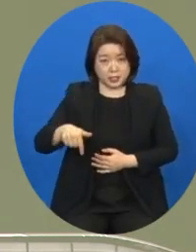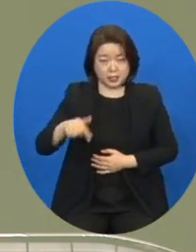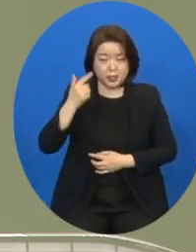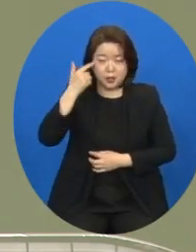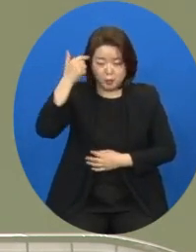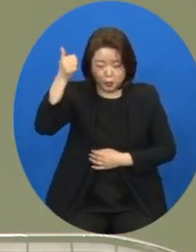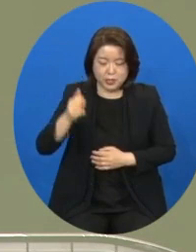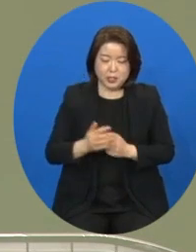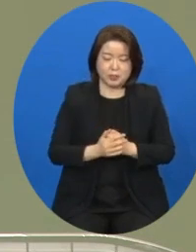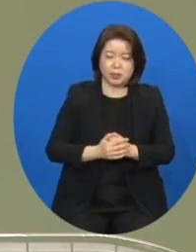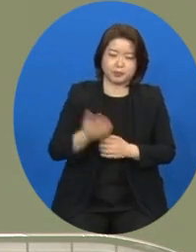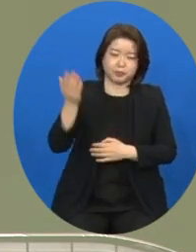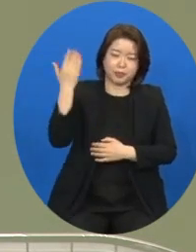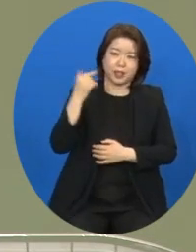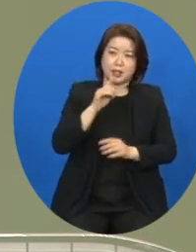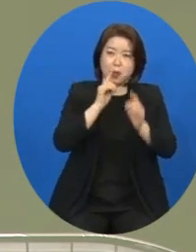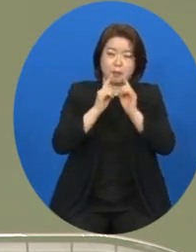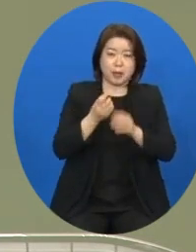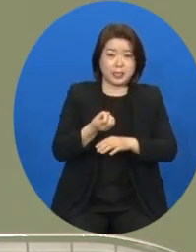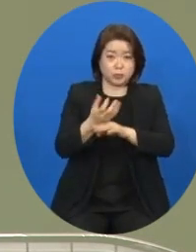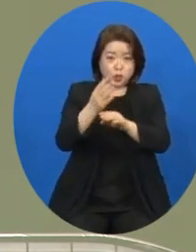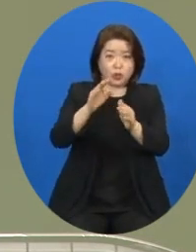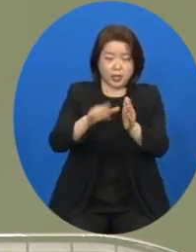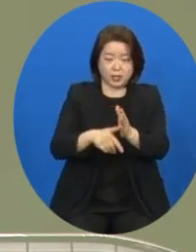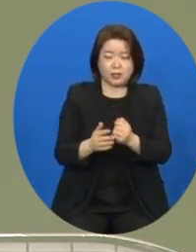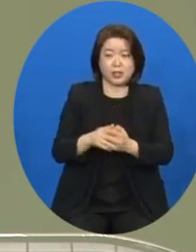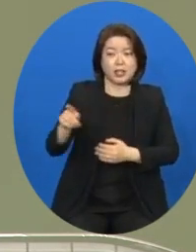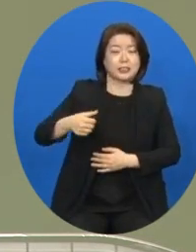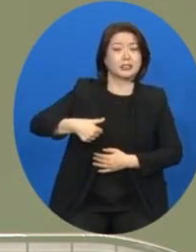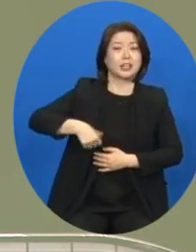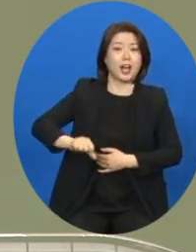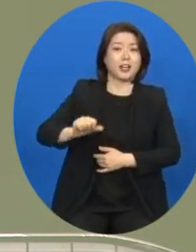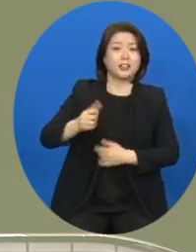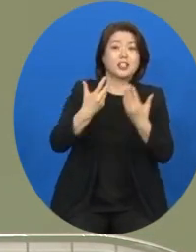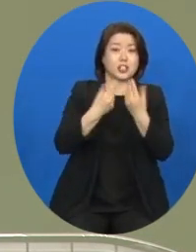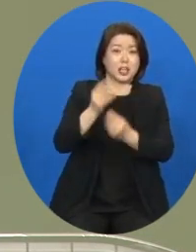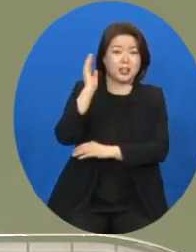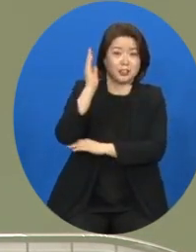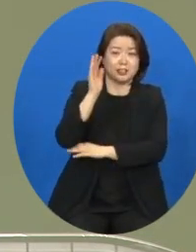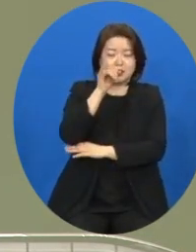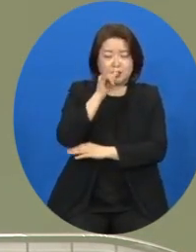번은 말씀을 전할 때 그 아들 이야기를 하셨어요.